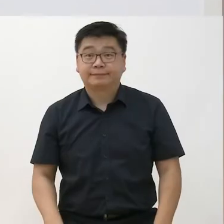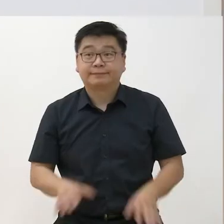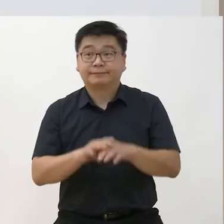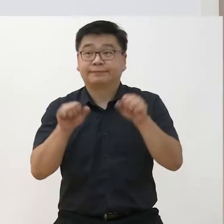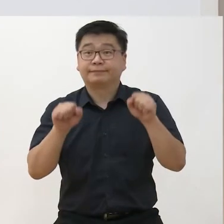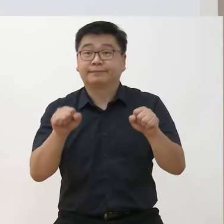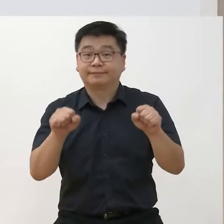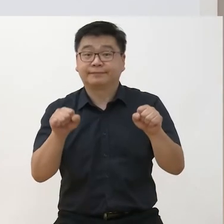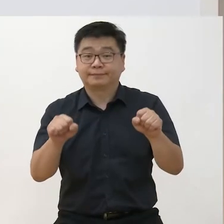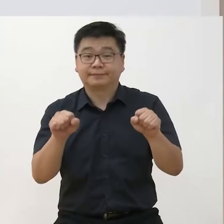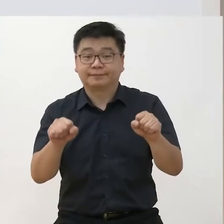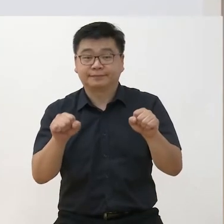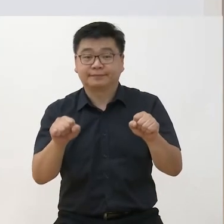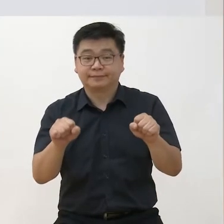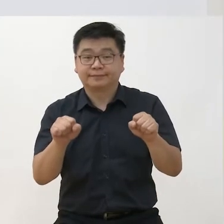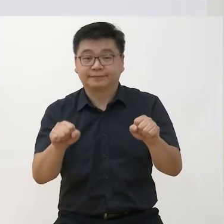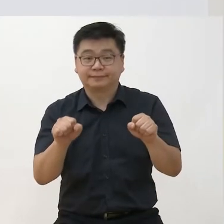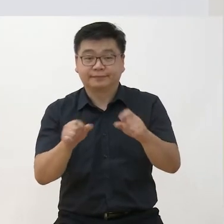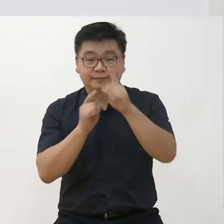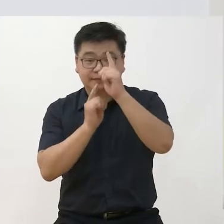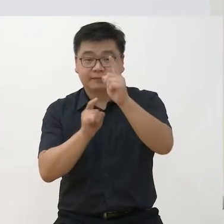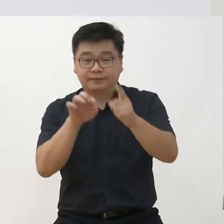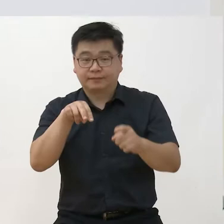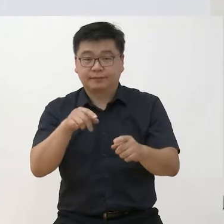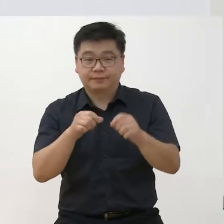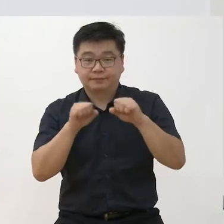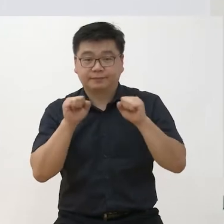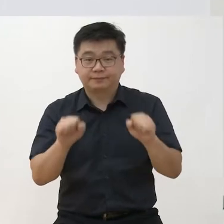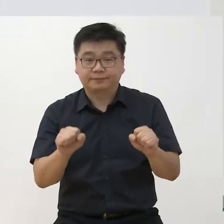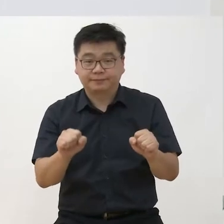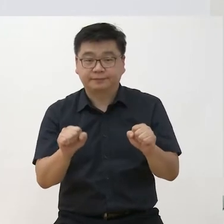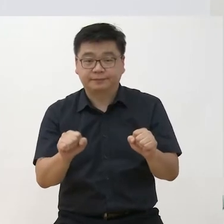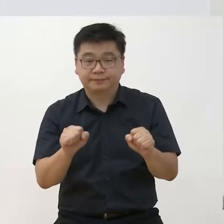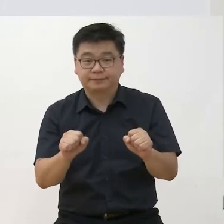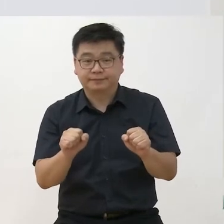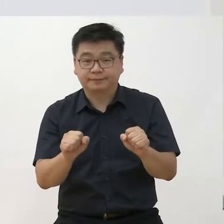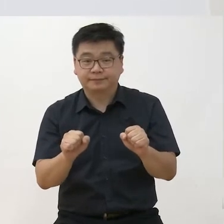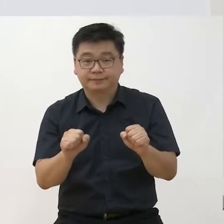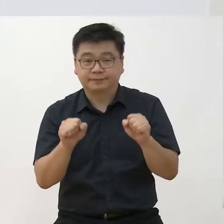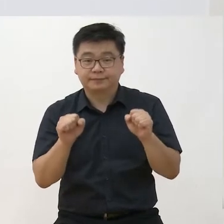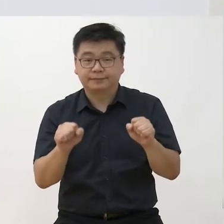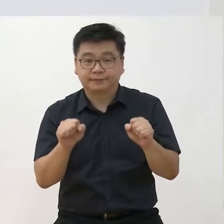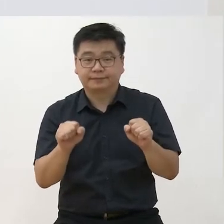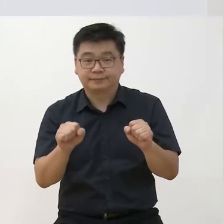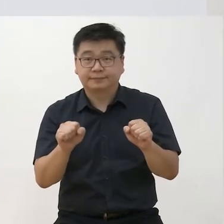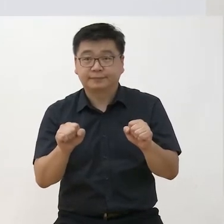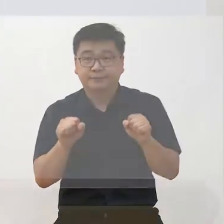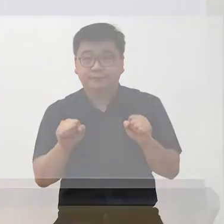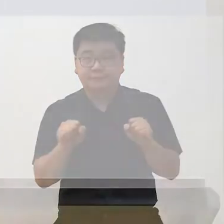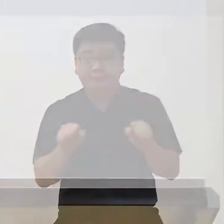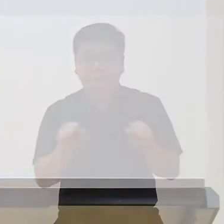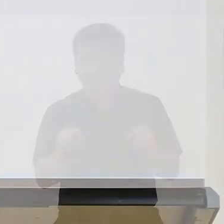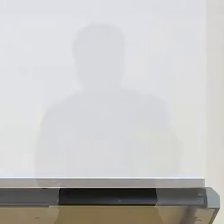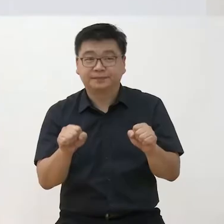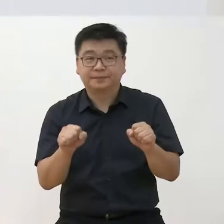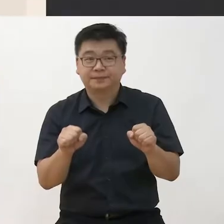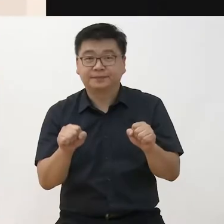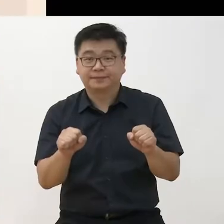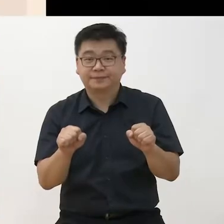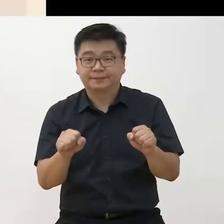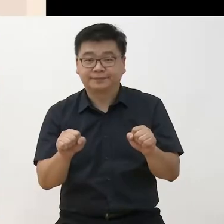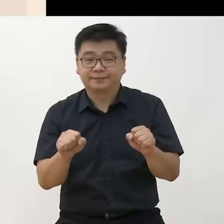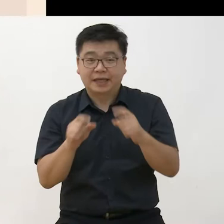네, 안녕하세요. 시각예술 부장 이윤희입니다. 지금부터 시각예술 창작 산실 공모 사업에 대해 설명해 드리도록 하겠습니다.